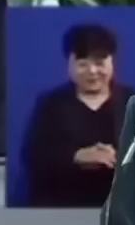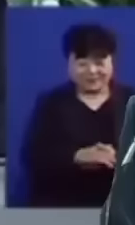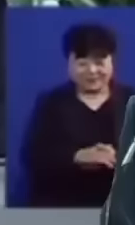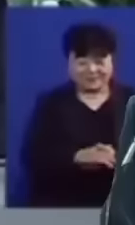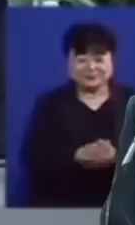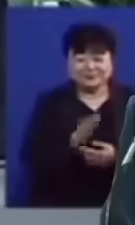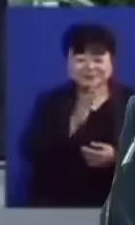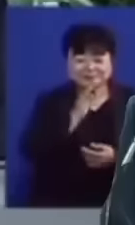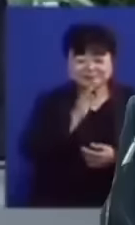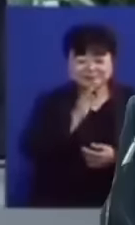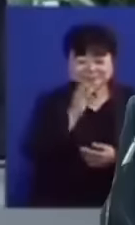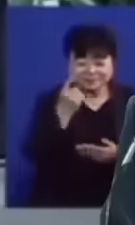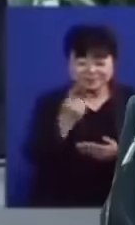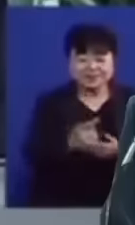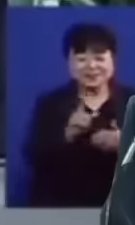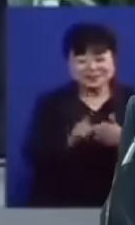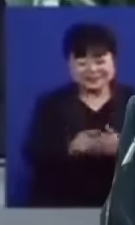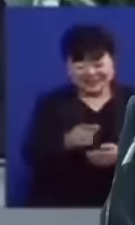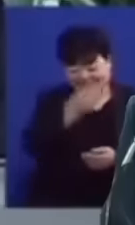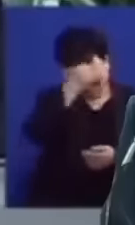그런데 내가 올 때쯤 되면